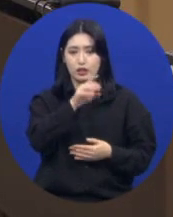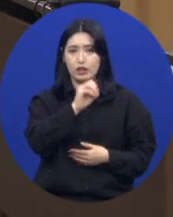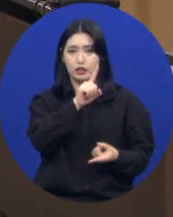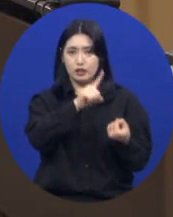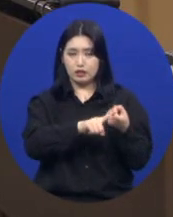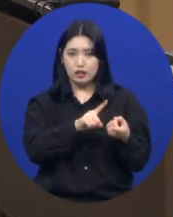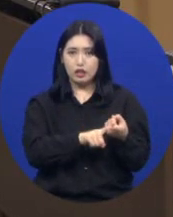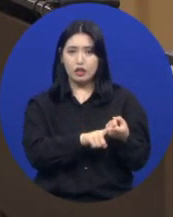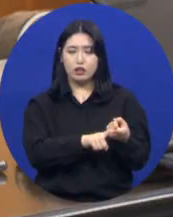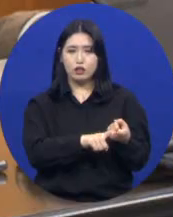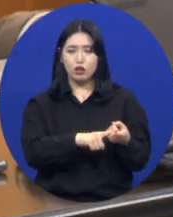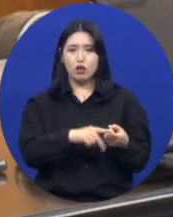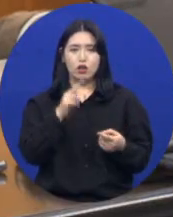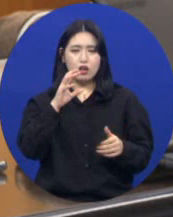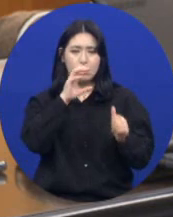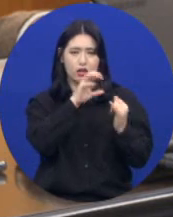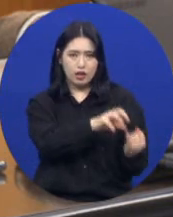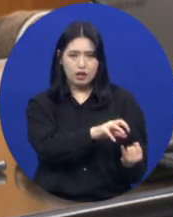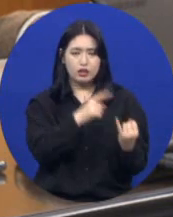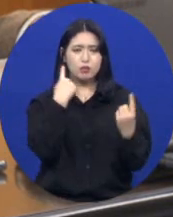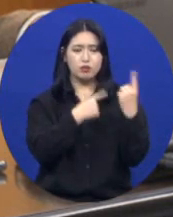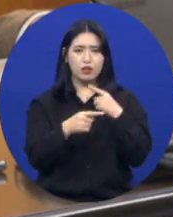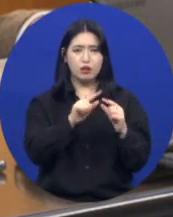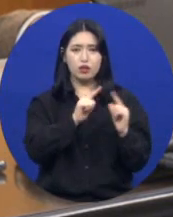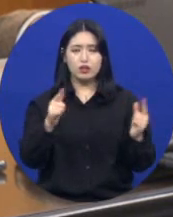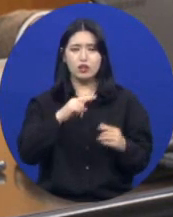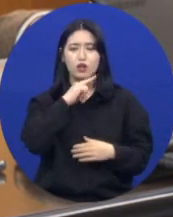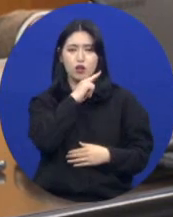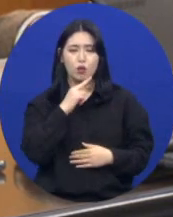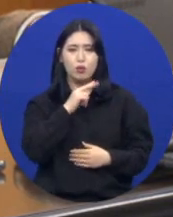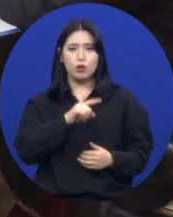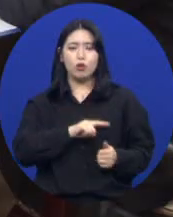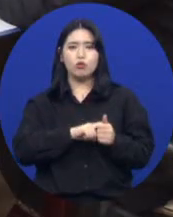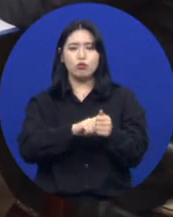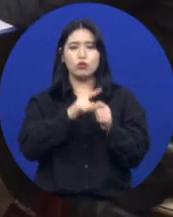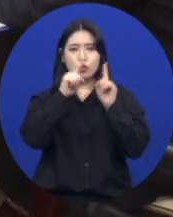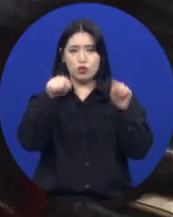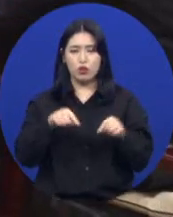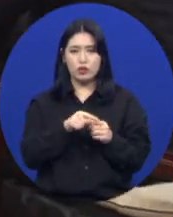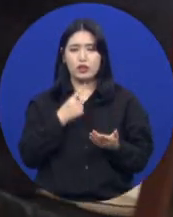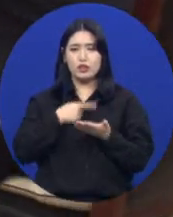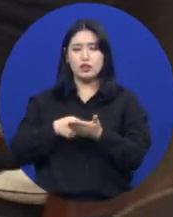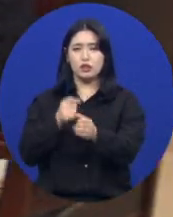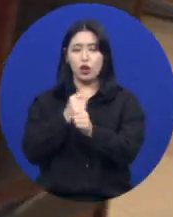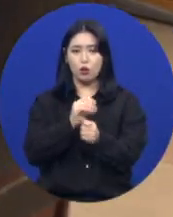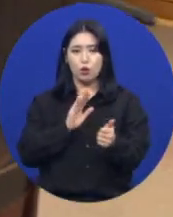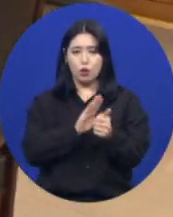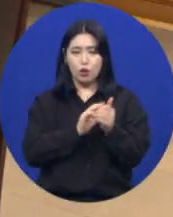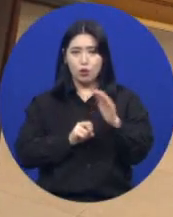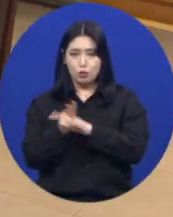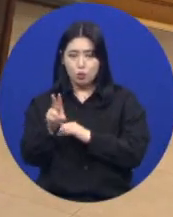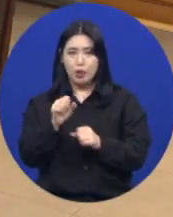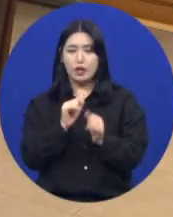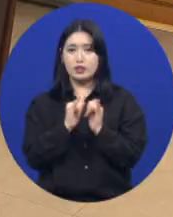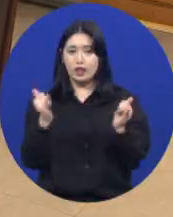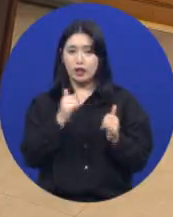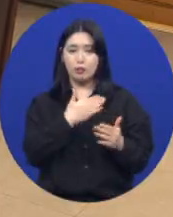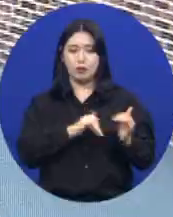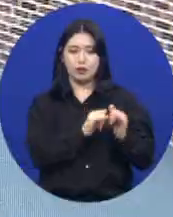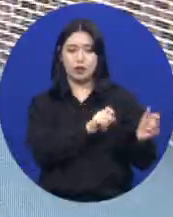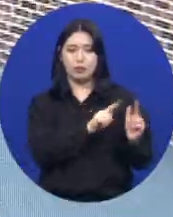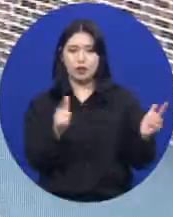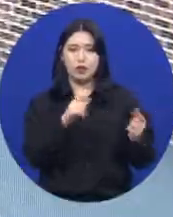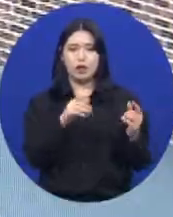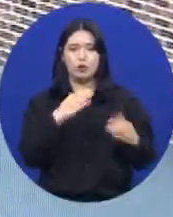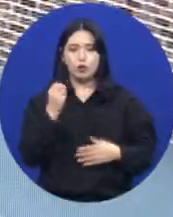대해 중강 군과 상해 혐의 등으로 구속영장을 신청하고 도피를 도운 지인들을 수사하는 한편 피해자의